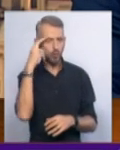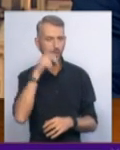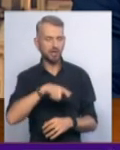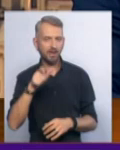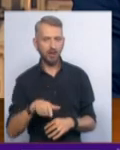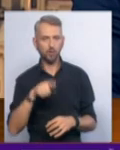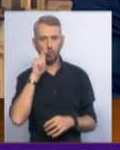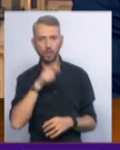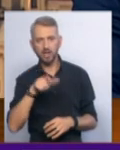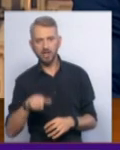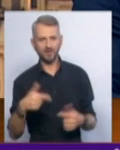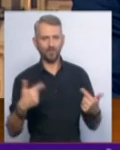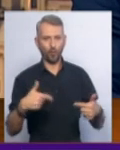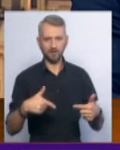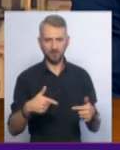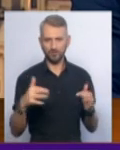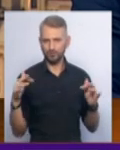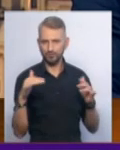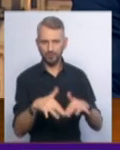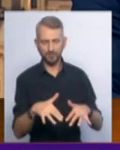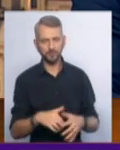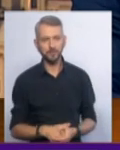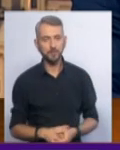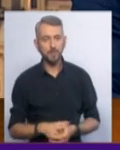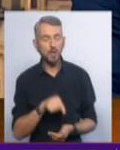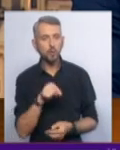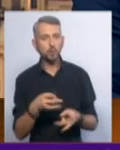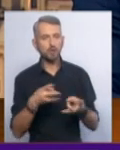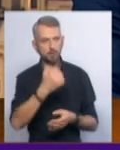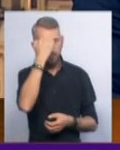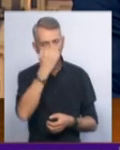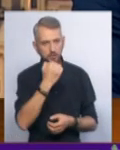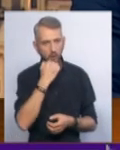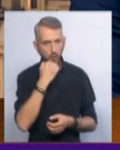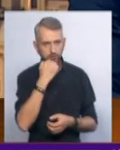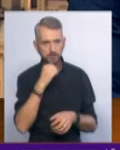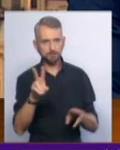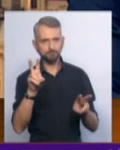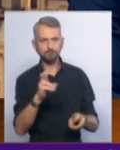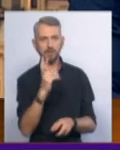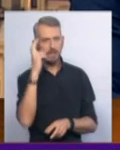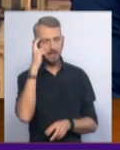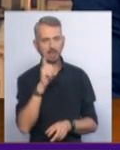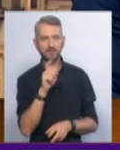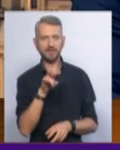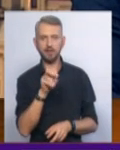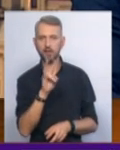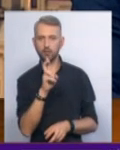і українців, так і гостей столиці. І тут треба подякувати «Київзеленбуду» за прекрасну